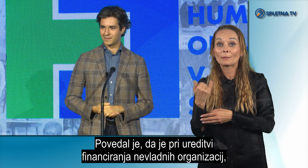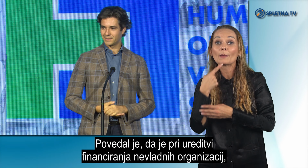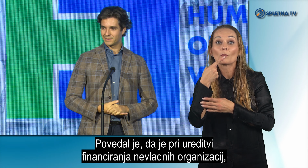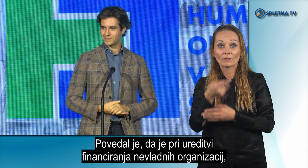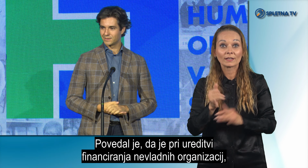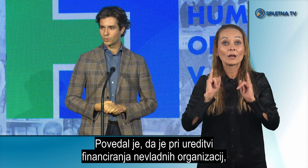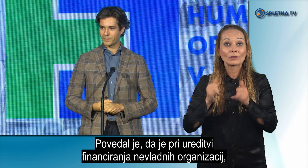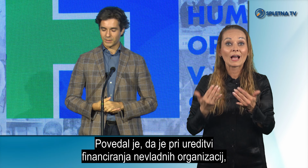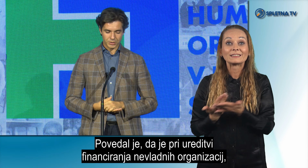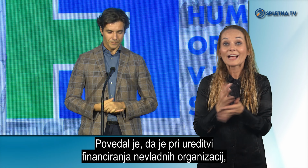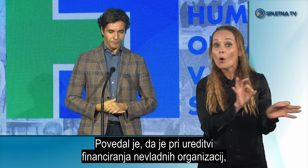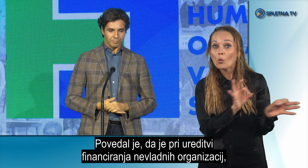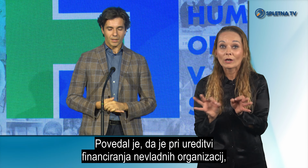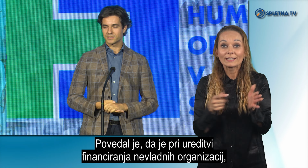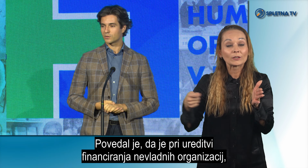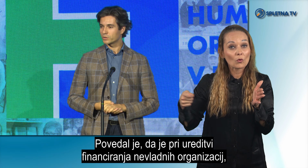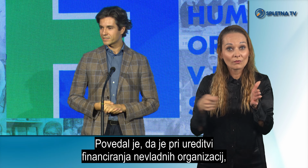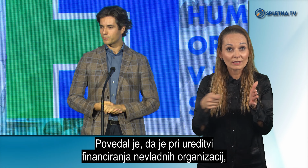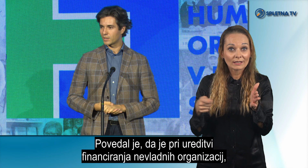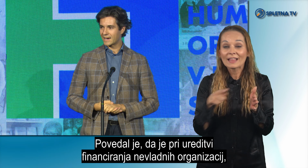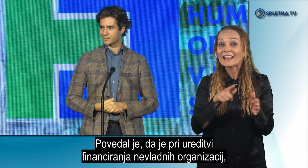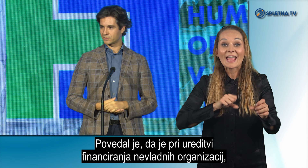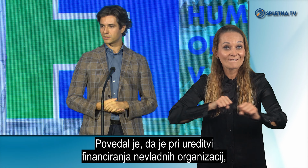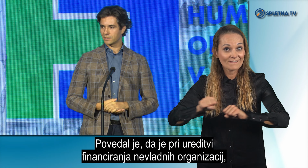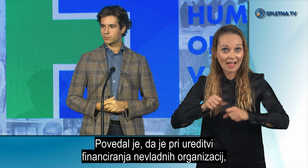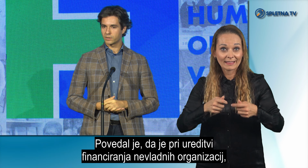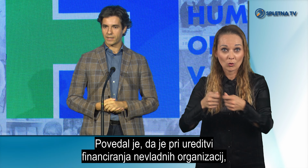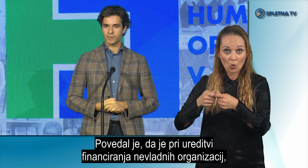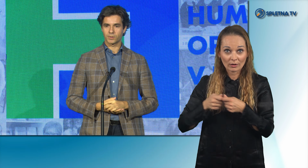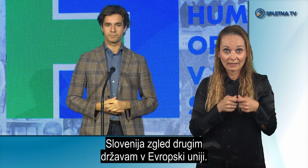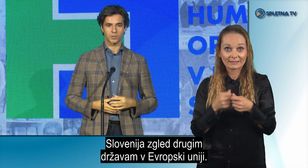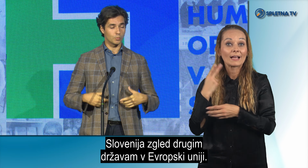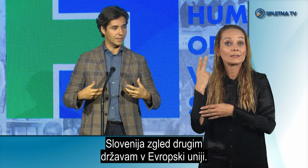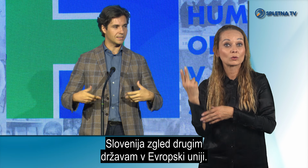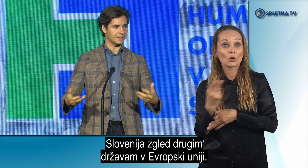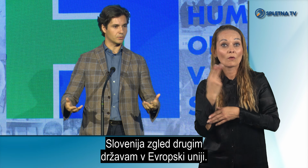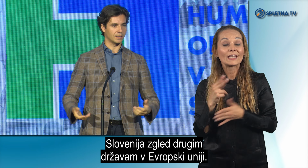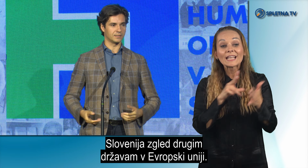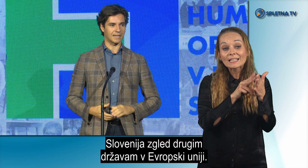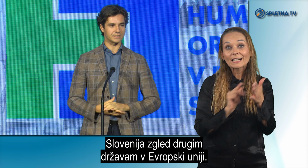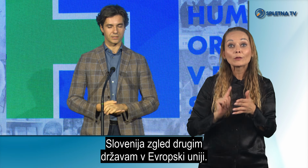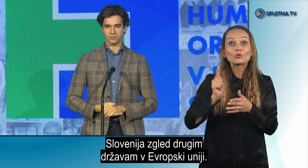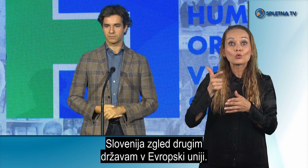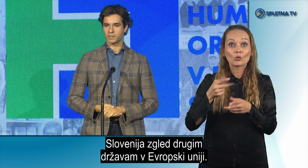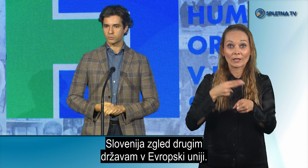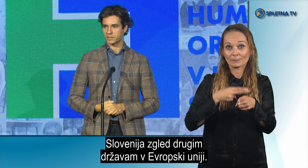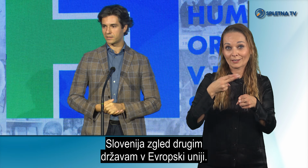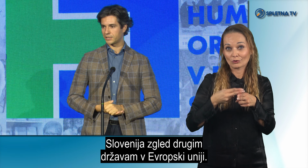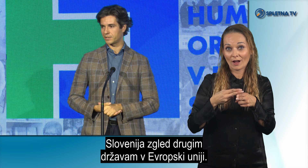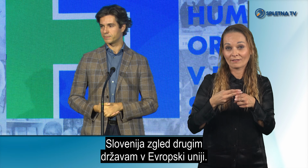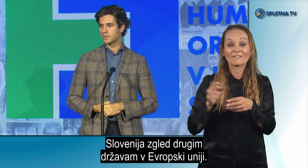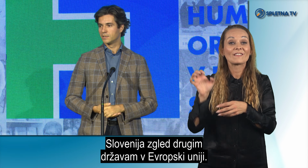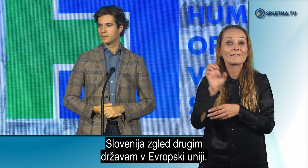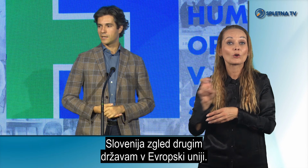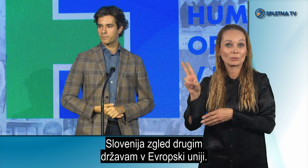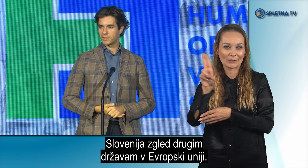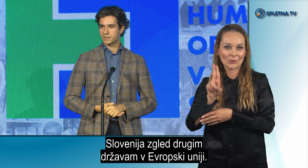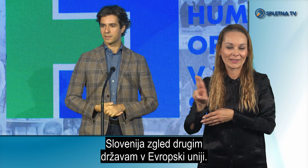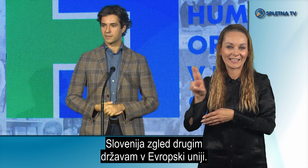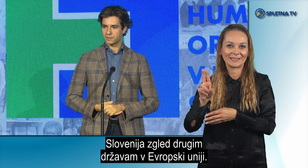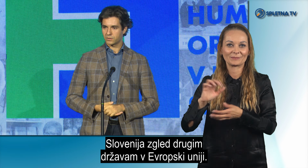Povedal je, da je pri ureditvi financiranja nevladnih organizacij Slovenija zgled drugim državam v Evropski uniji.